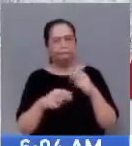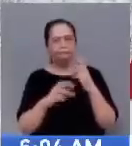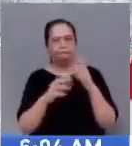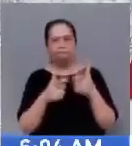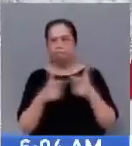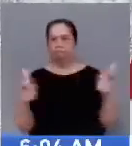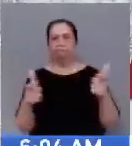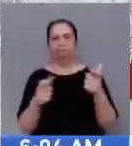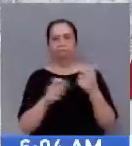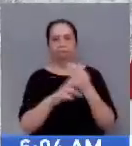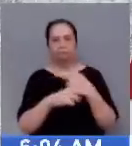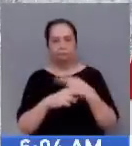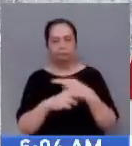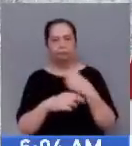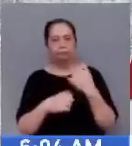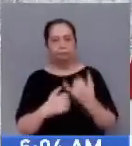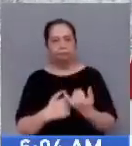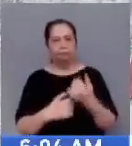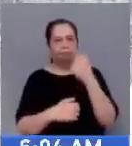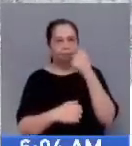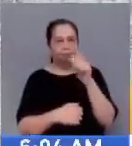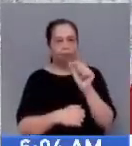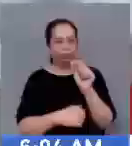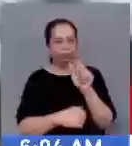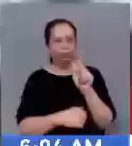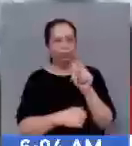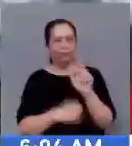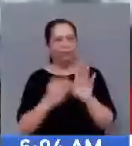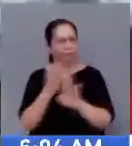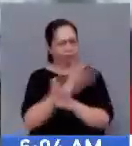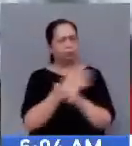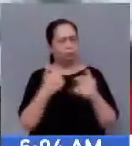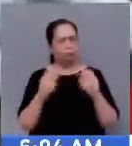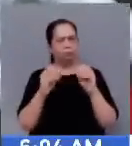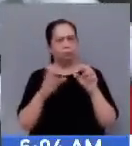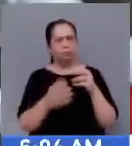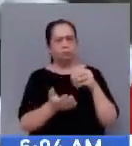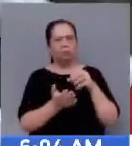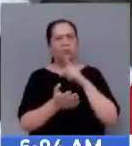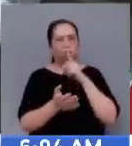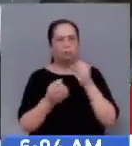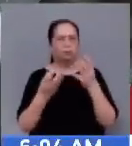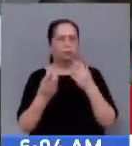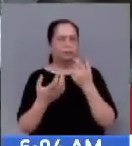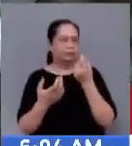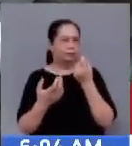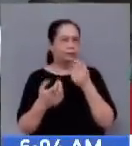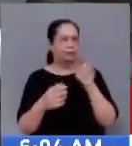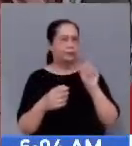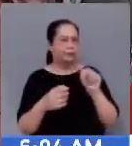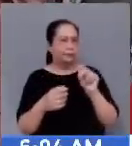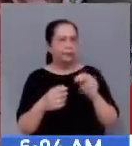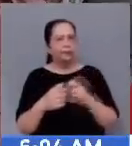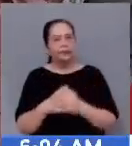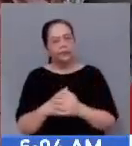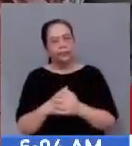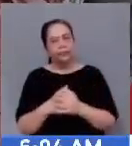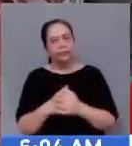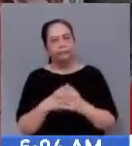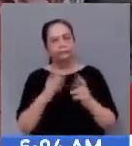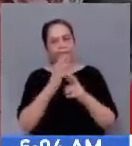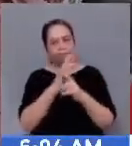For 2023, kasama siya sa request. Marami na rin talaga siyang mga kailangang isayos.